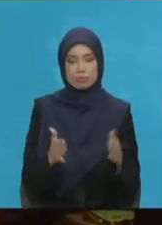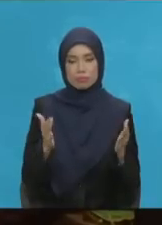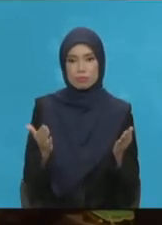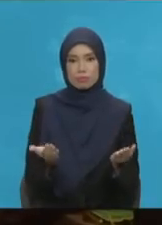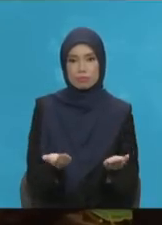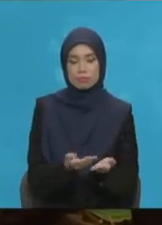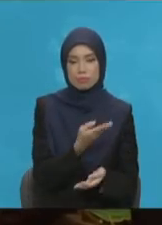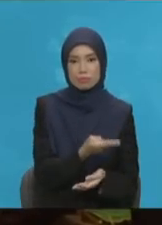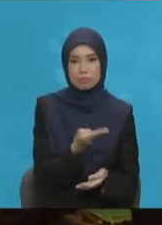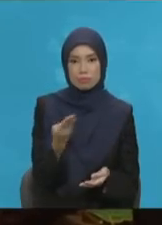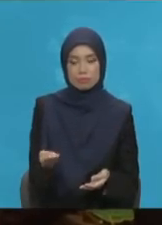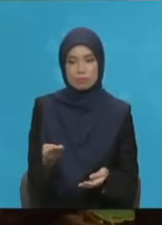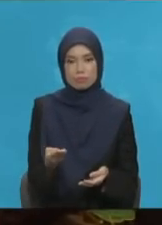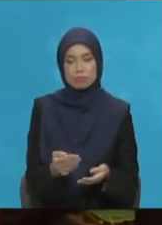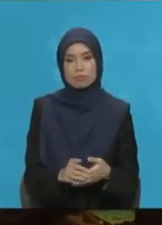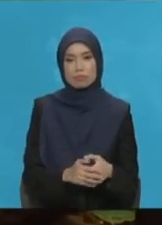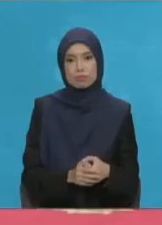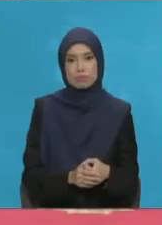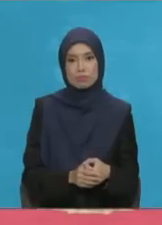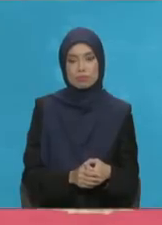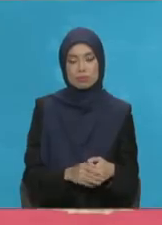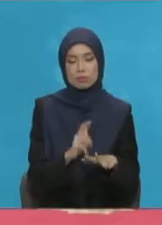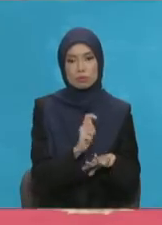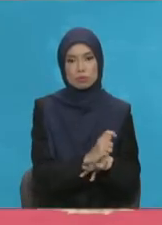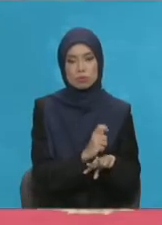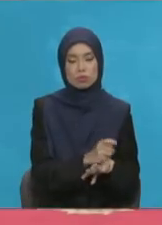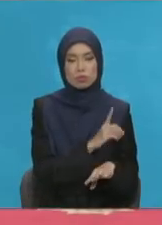daripada dunia yang terlambat Mulia edukasi